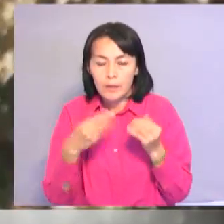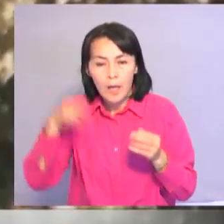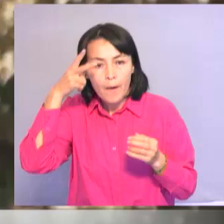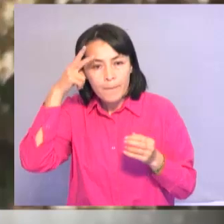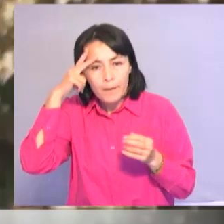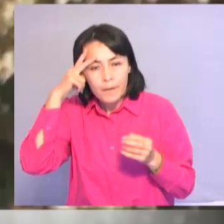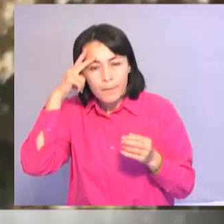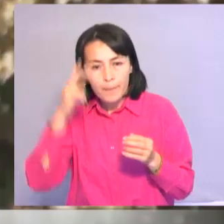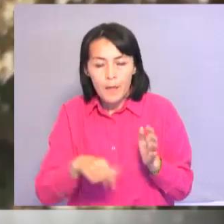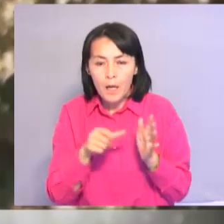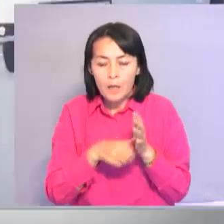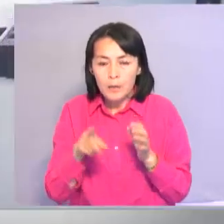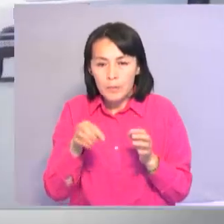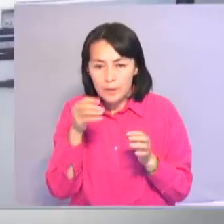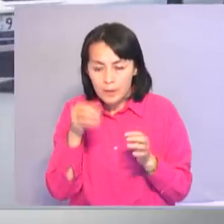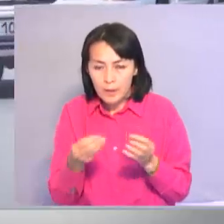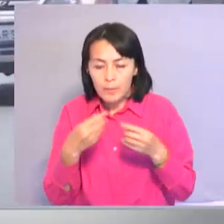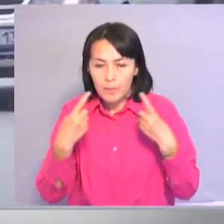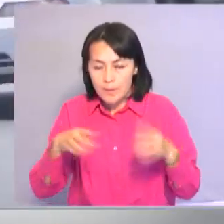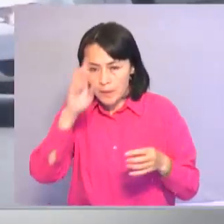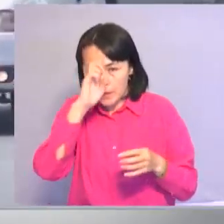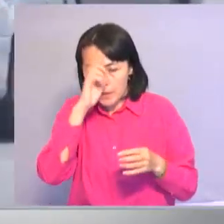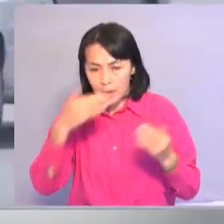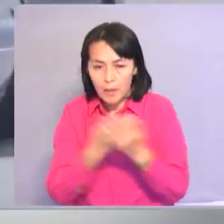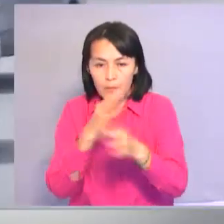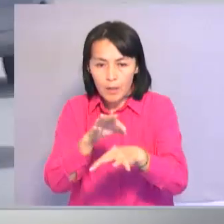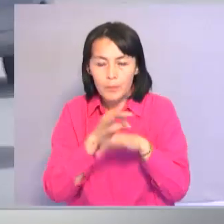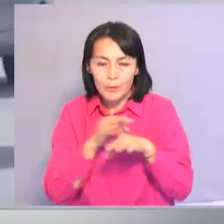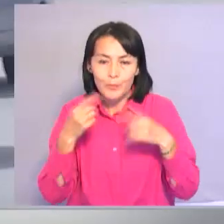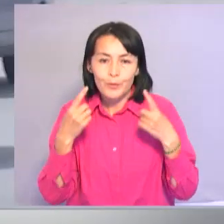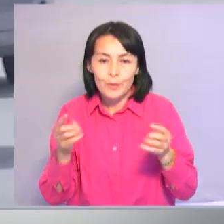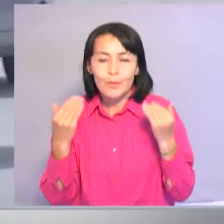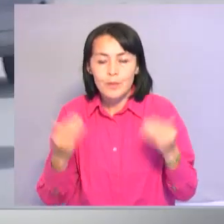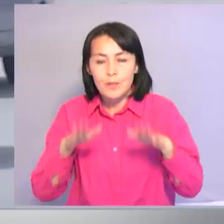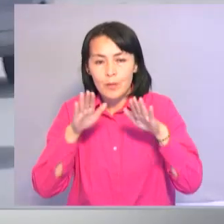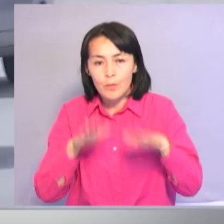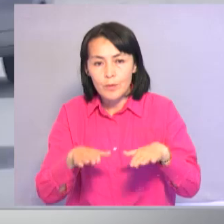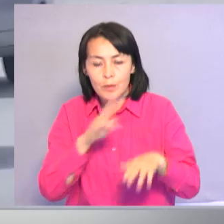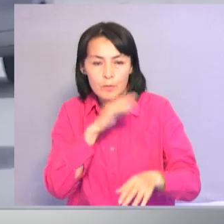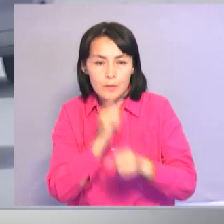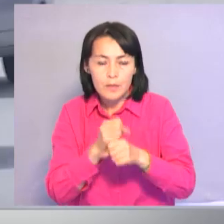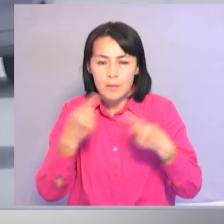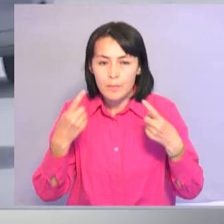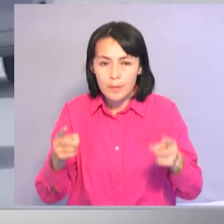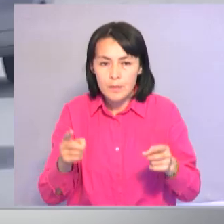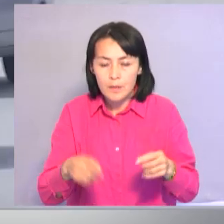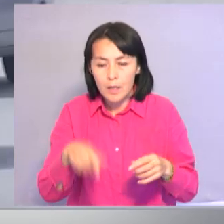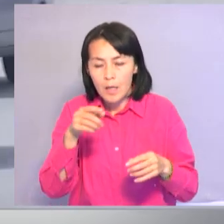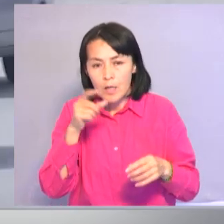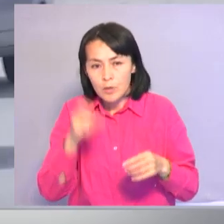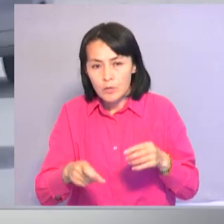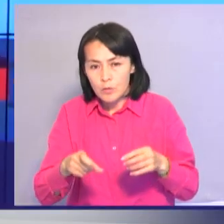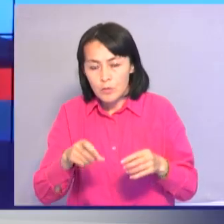Араб әмірліктерінен 6 миллиард тенге және басқа елдерден қайтарылды. Бұдан басқа лауазымдық өкілеттіктерін теріс пайдаланған үшін